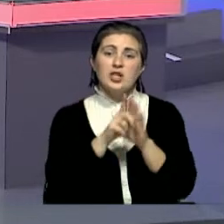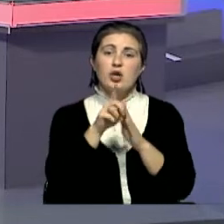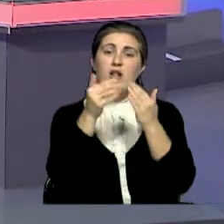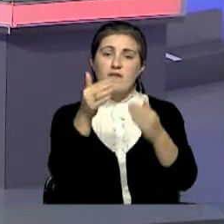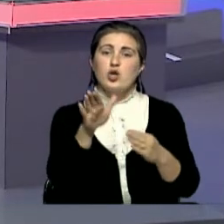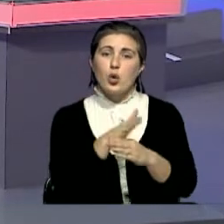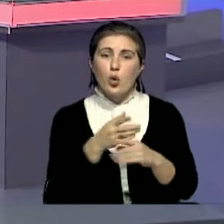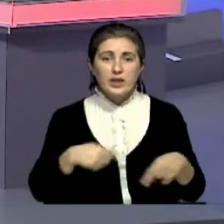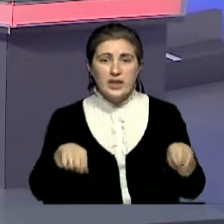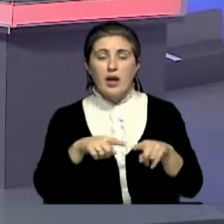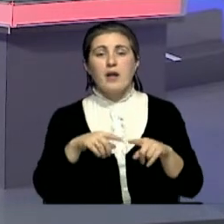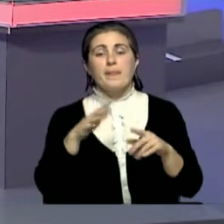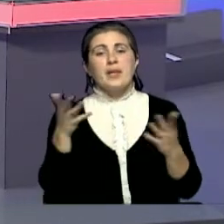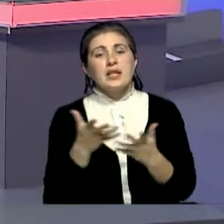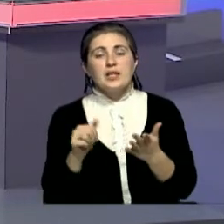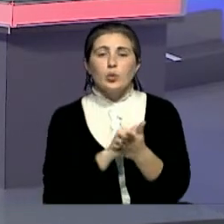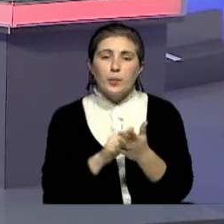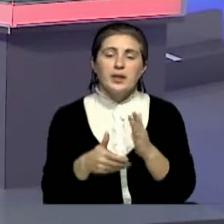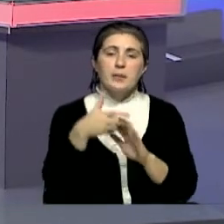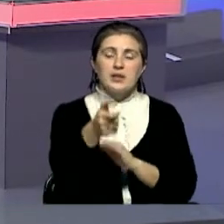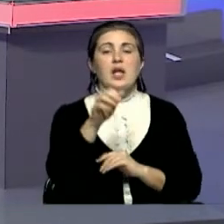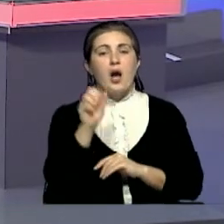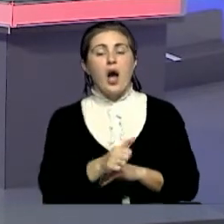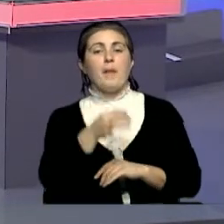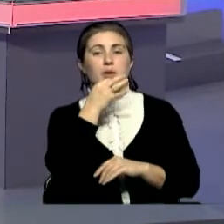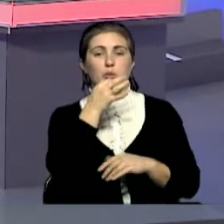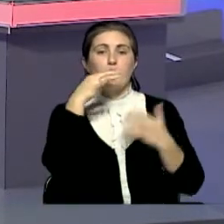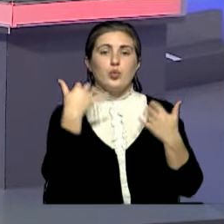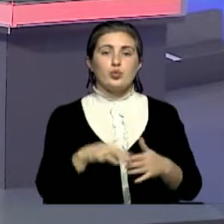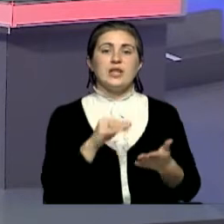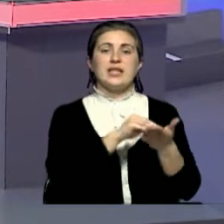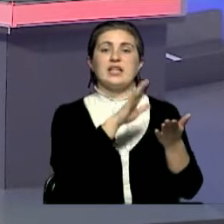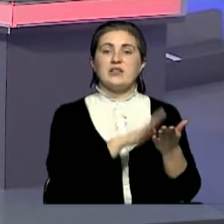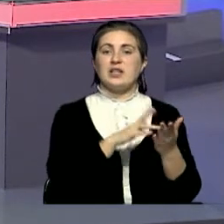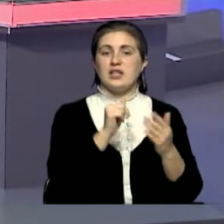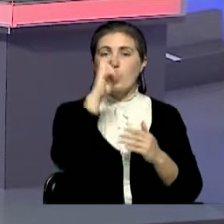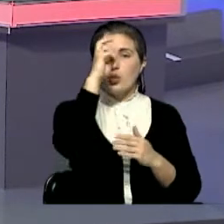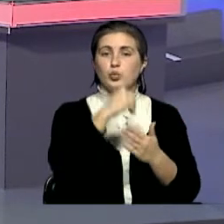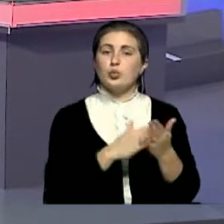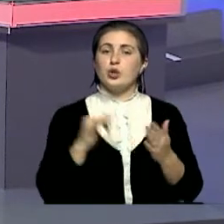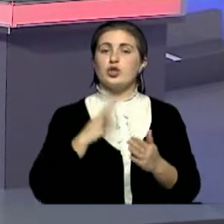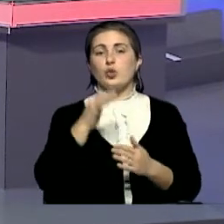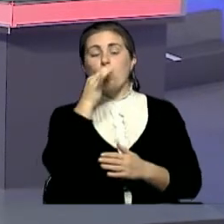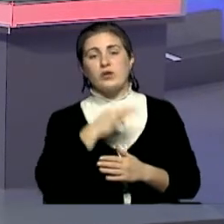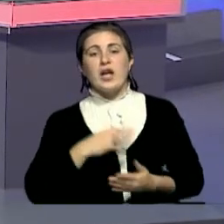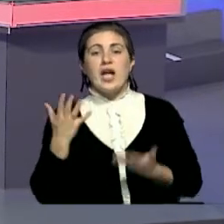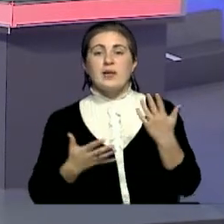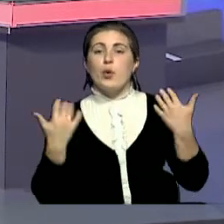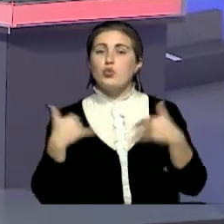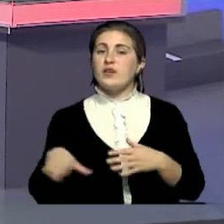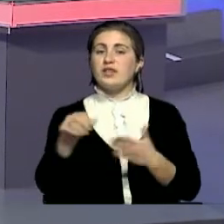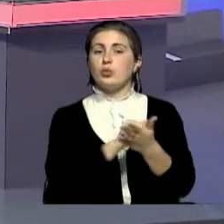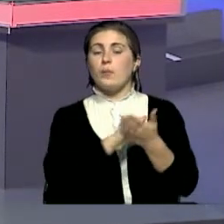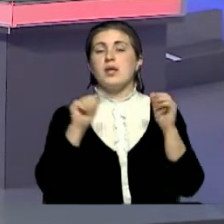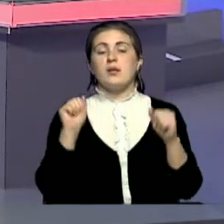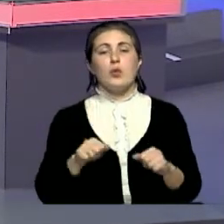отдел, да, и там какие-то документы подать, а потом уже зарегистрироваться на госуслугах и ждать ответа, либо уже все документы можно